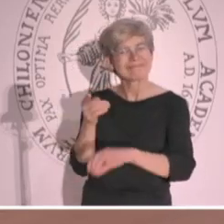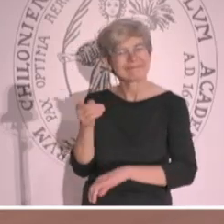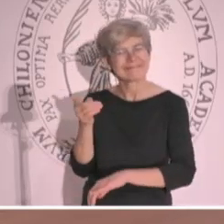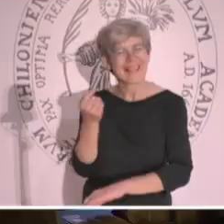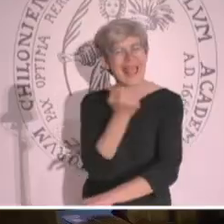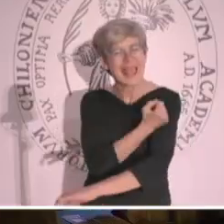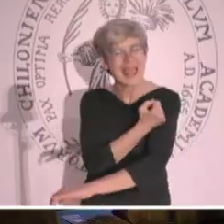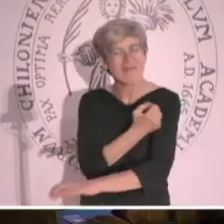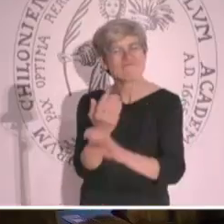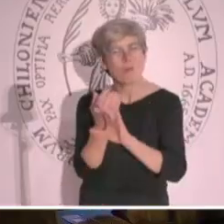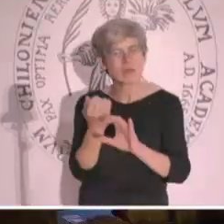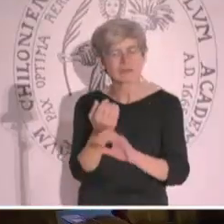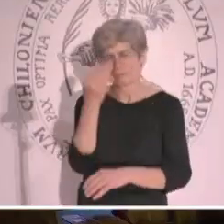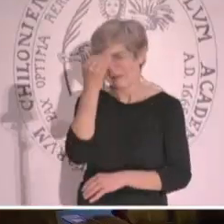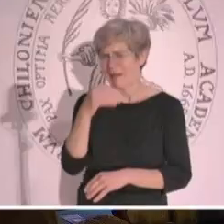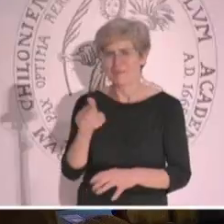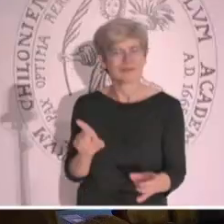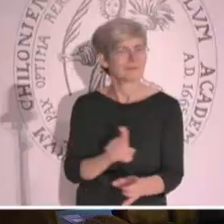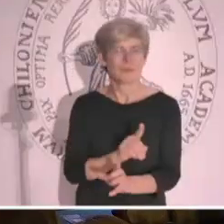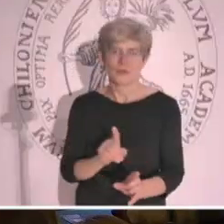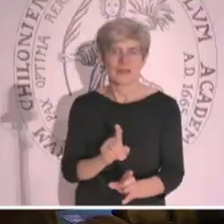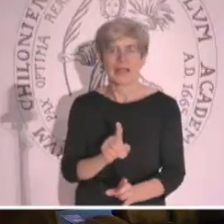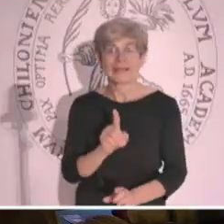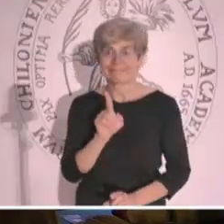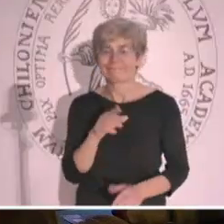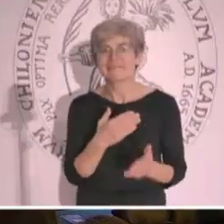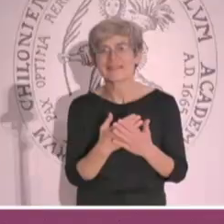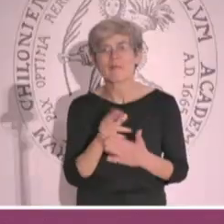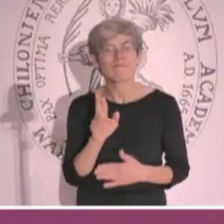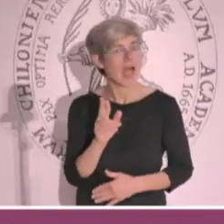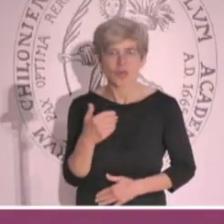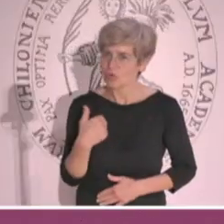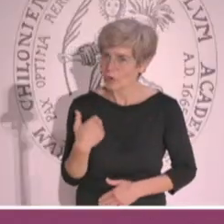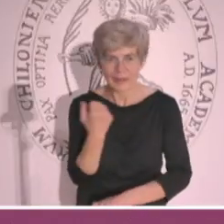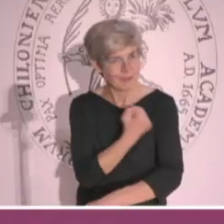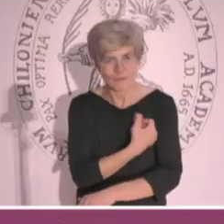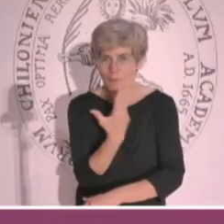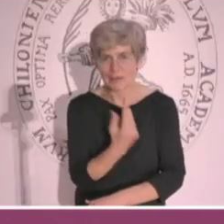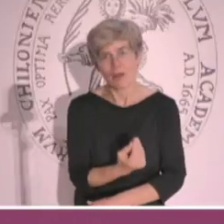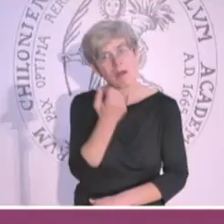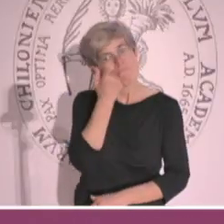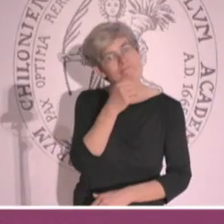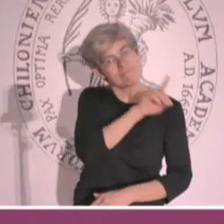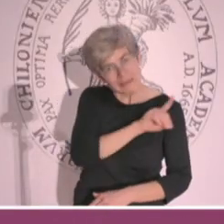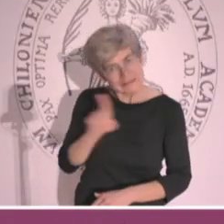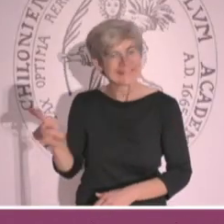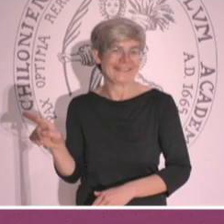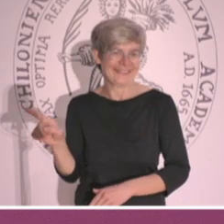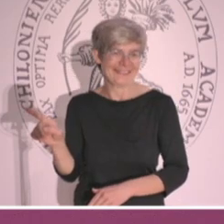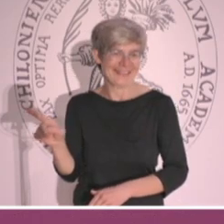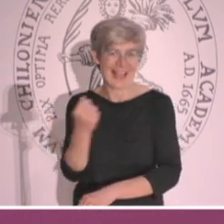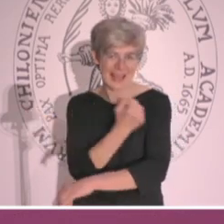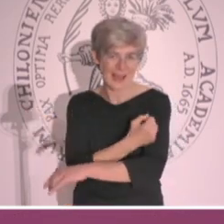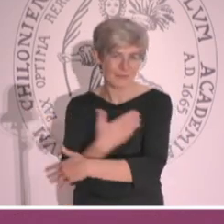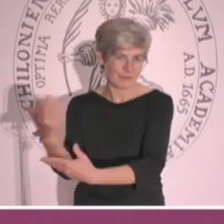Also diejenigen unter Ihnen, die noch nicht geimpft sind, möchte ich gerne auch auf dieses Angebot hinweisen.